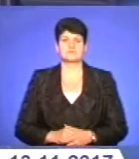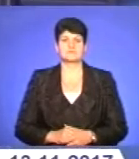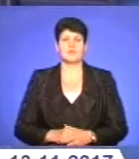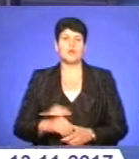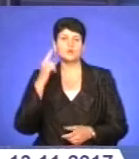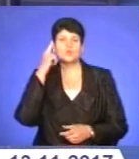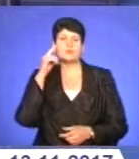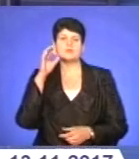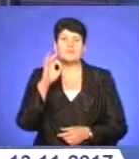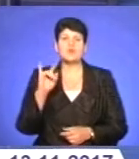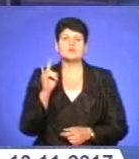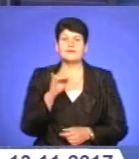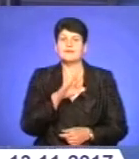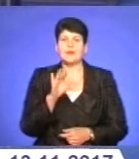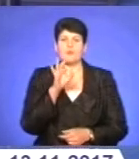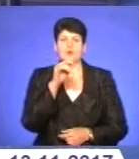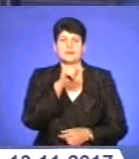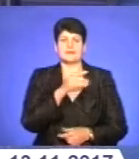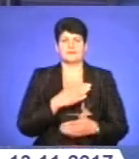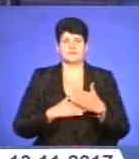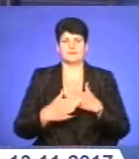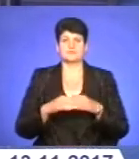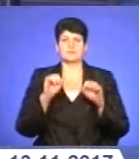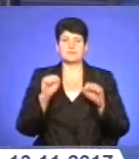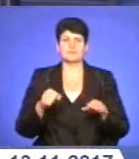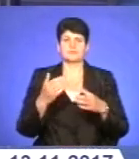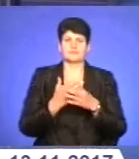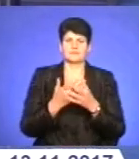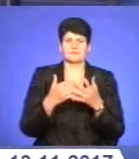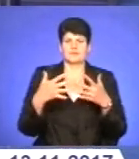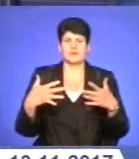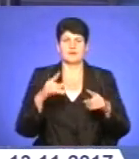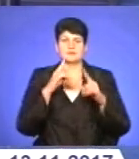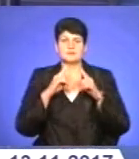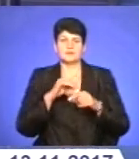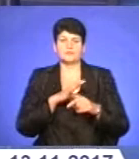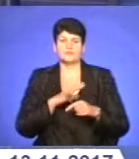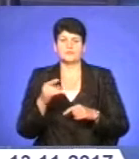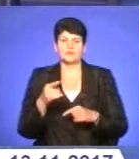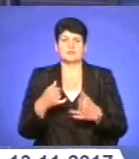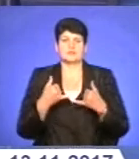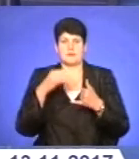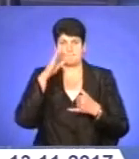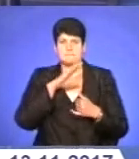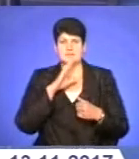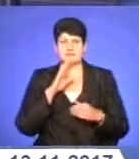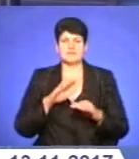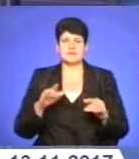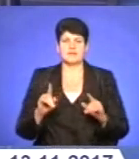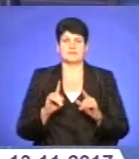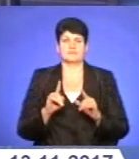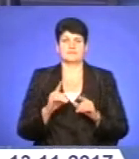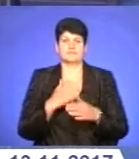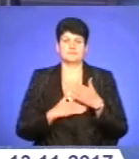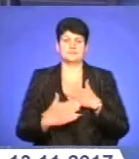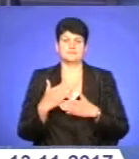Думайте про дитину, а не про її інвалідність, права, пільги та механізми. Семінар на таку тему провели у Тернополі для батьків дітей з особливими